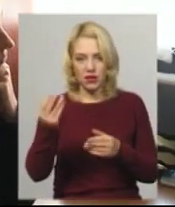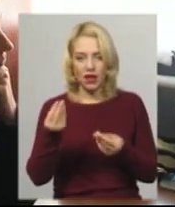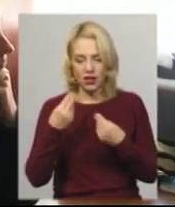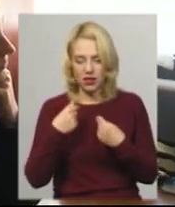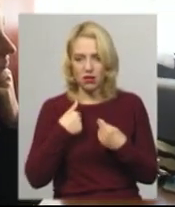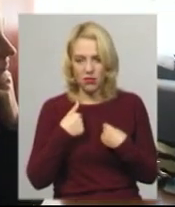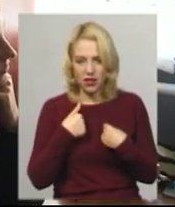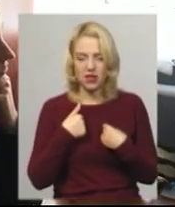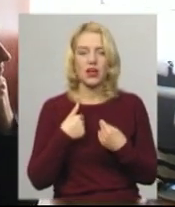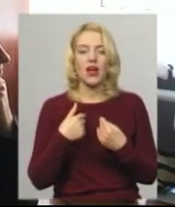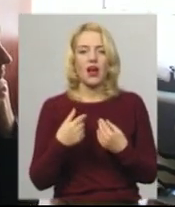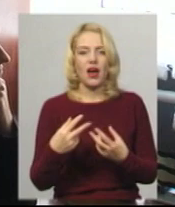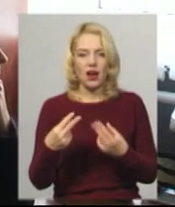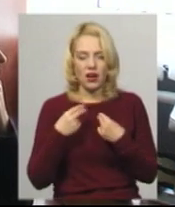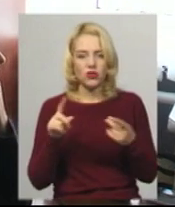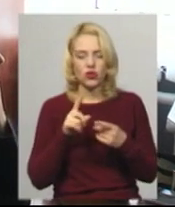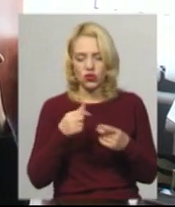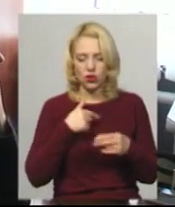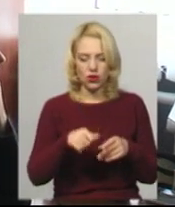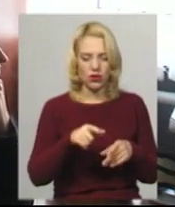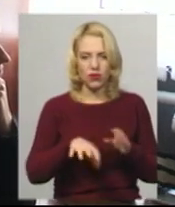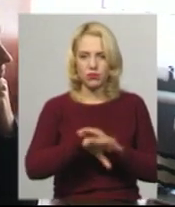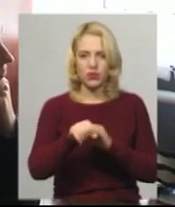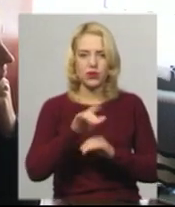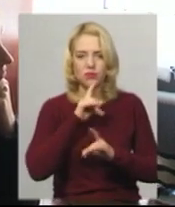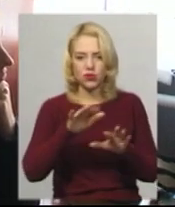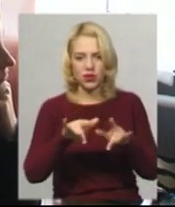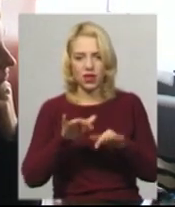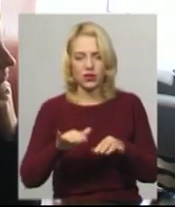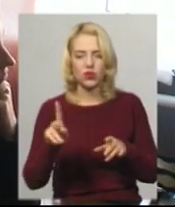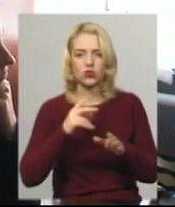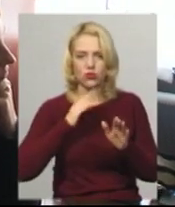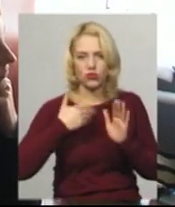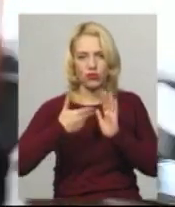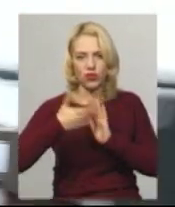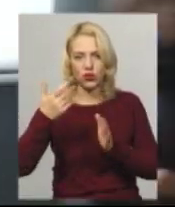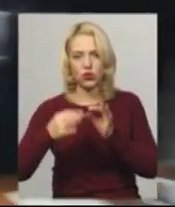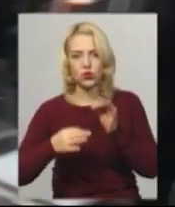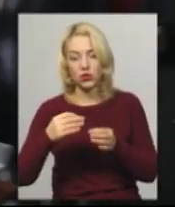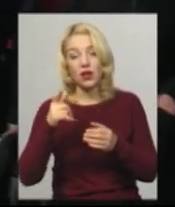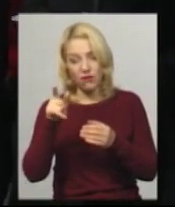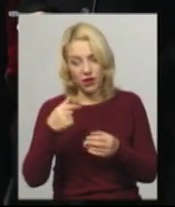мене до суду не виклачуть, я не буду комусь вина на велику суму грошей за цю техніку. Все майно, яке